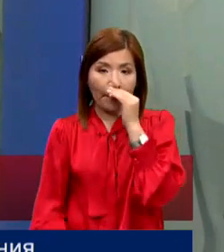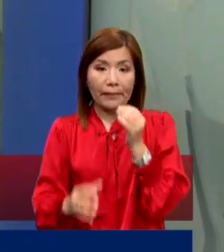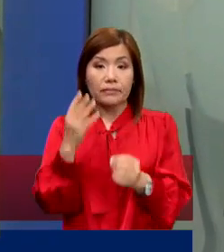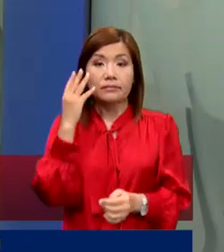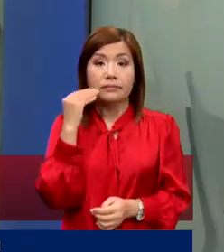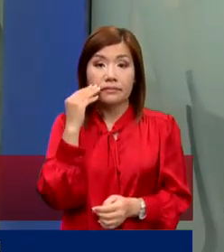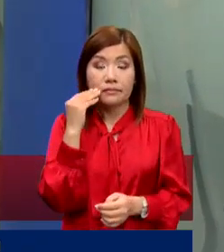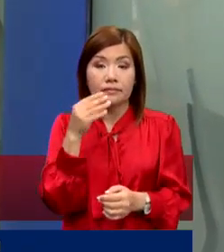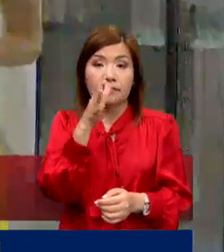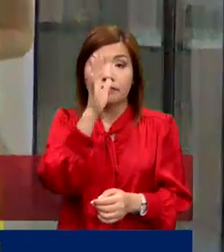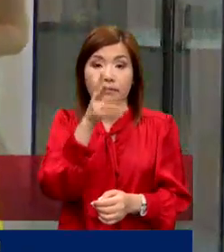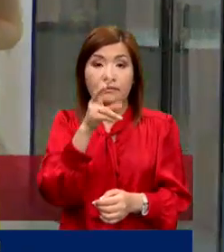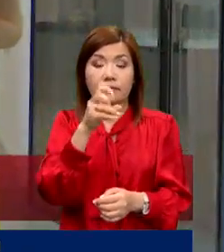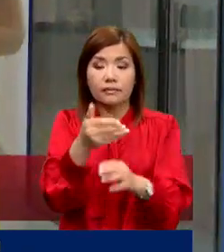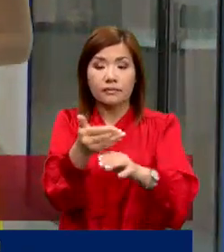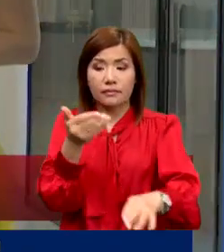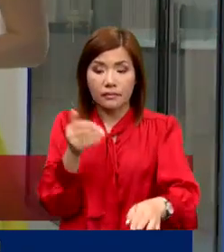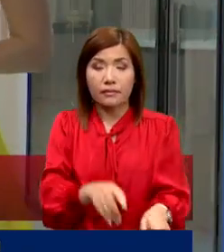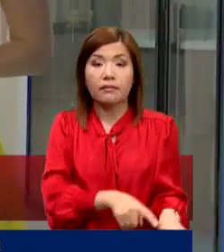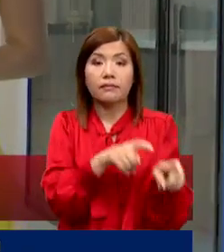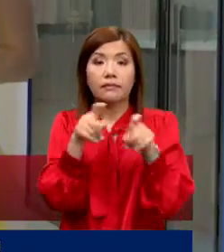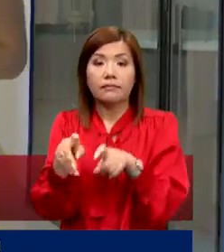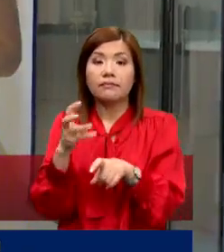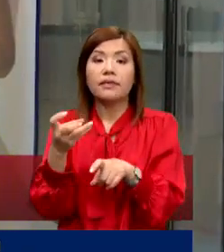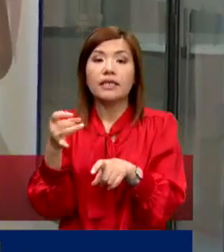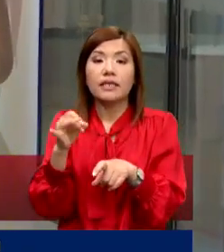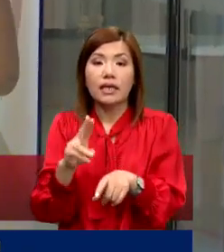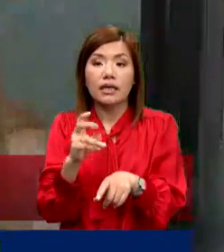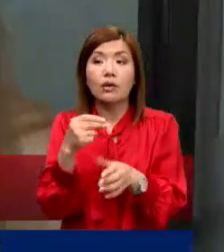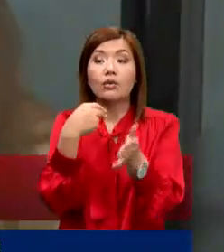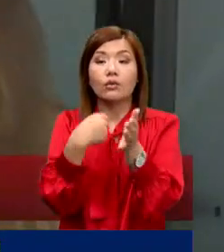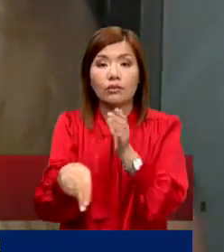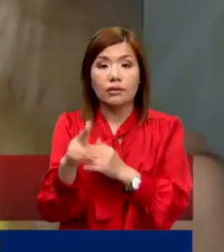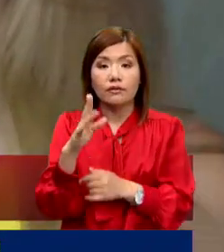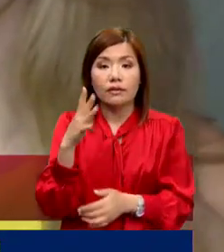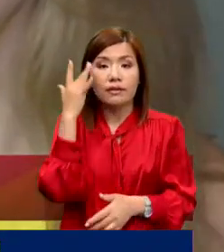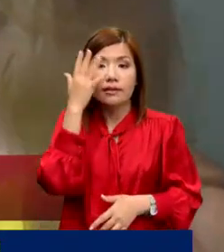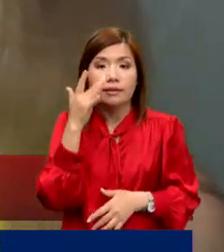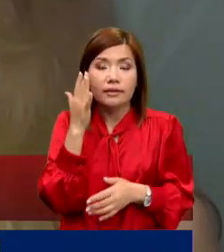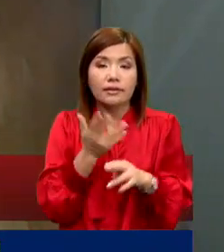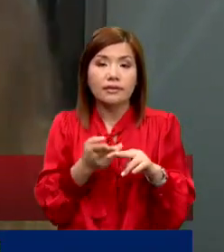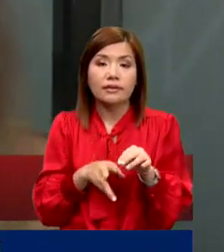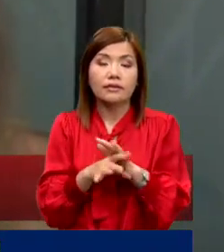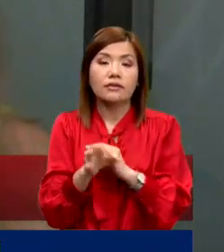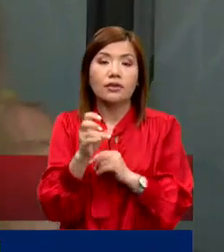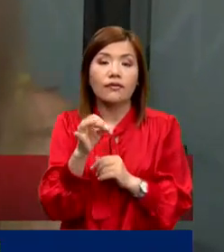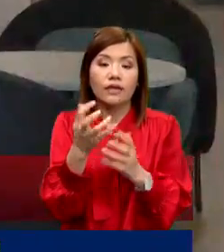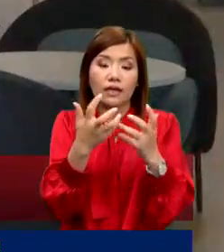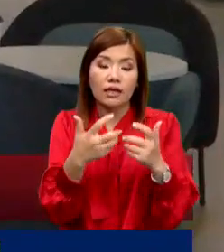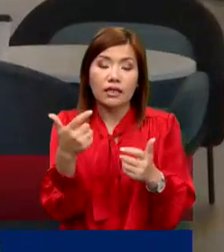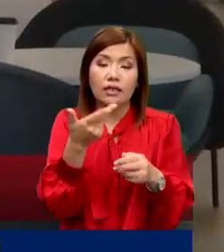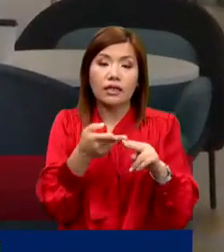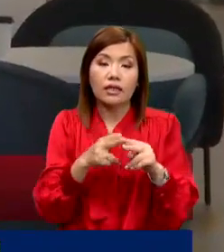Алматыға 5 жыл бұрын көшіп келген Мария Галушко мегаполистен пәтер алуды армандайды. Айтуынша, орта статистикалық азамат